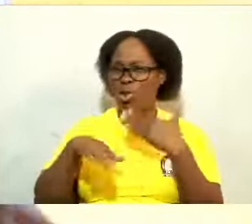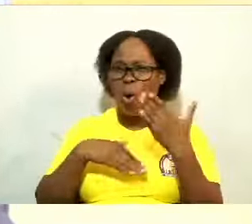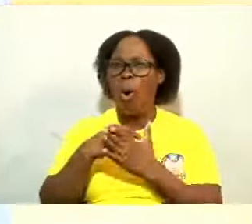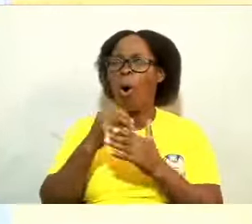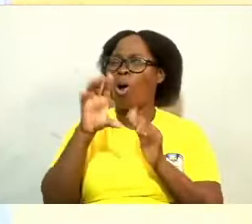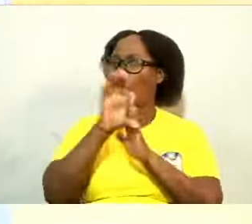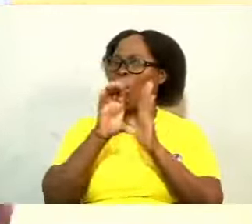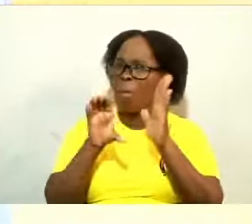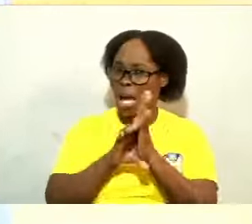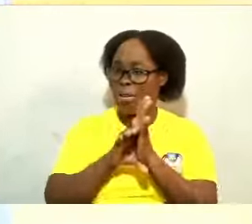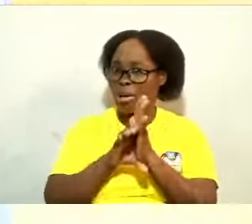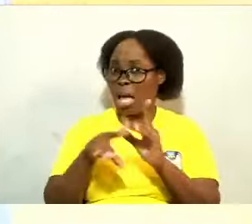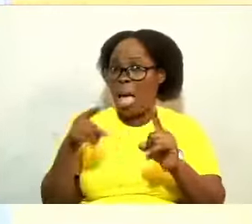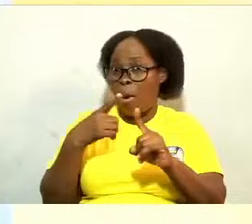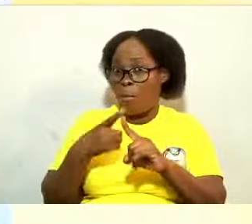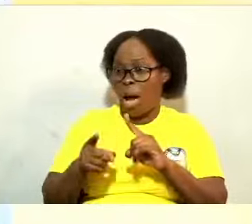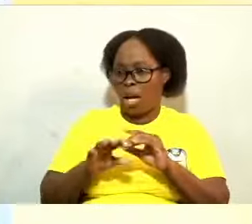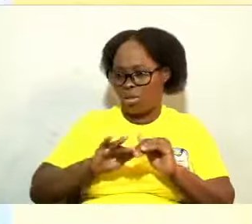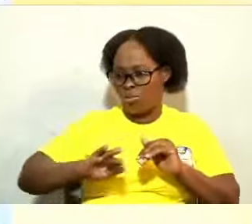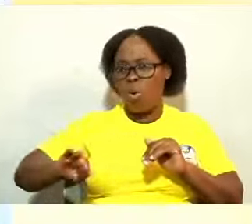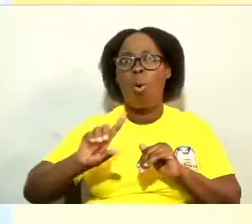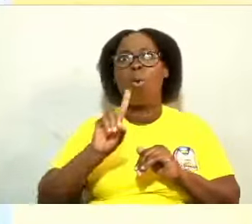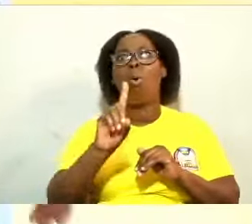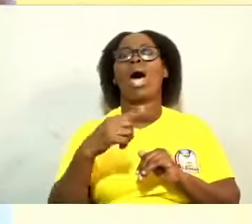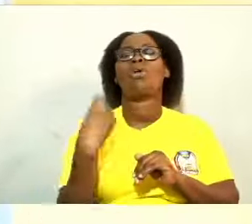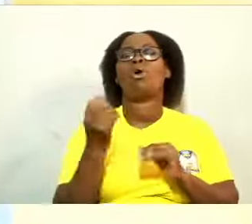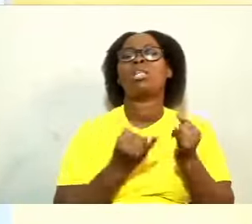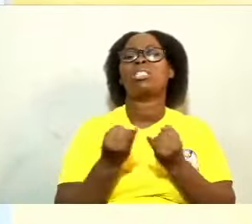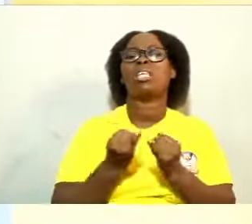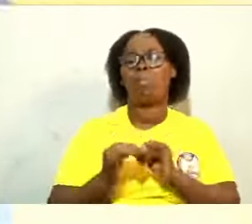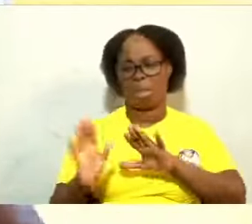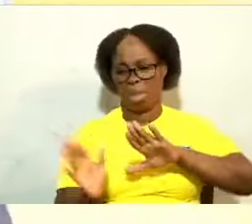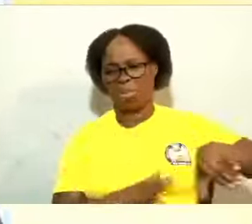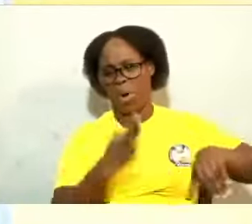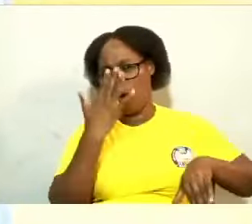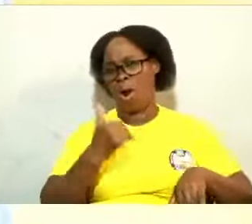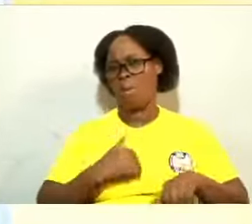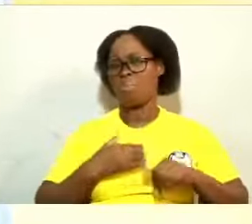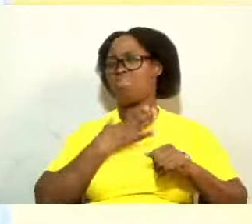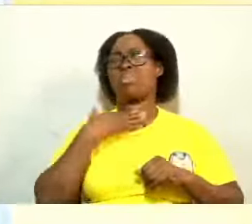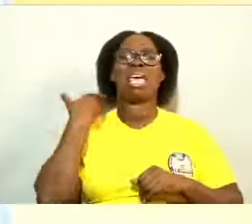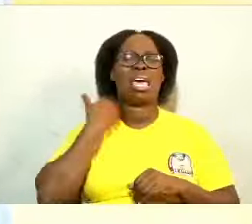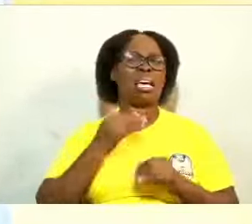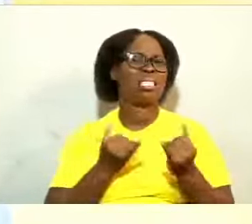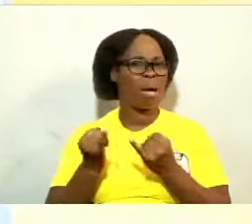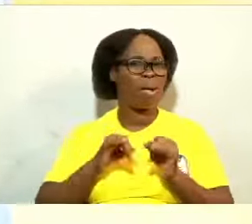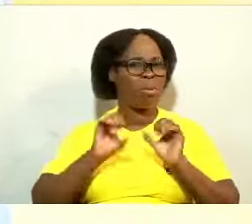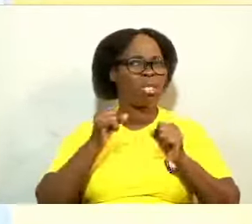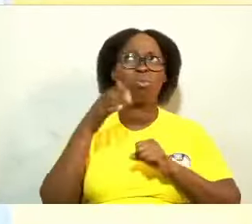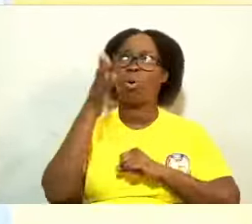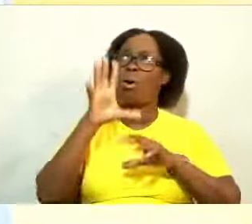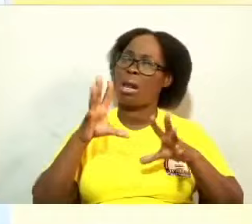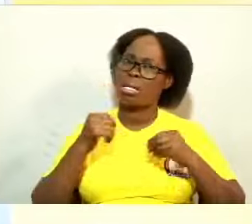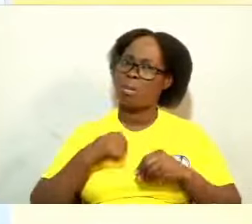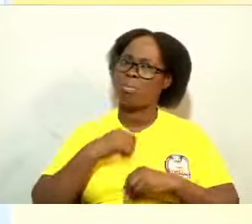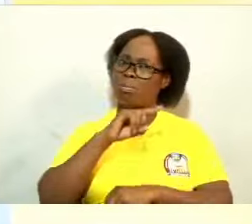zote ila sabato tu kwa sababu siipendi, nikaikataa hiyo, Mungu atanipokea?